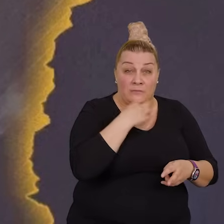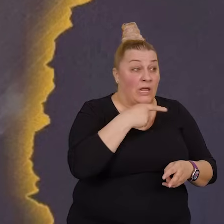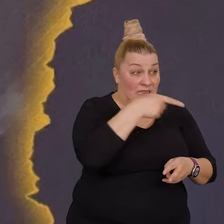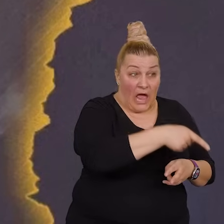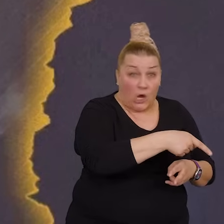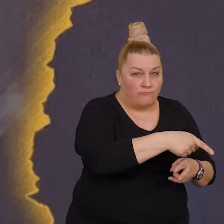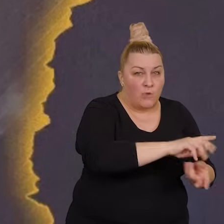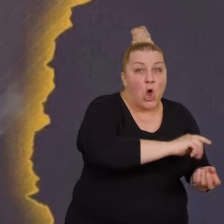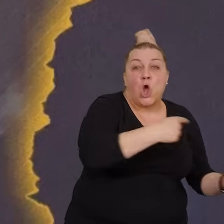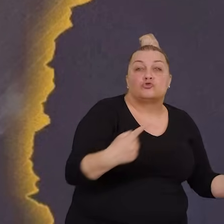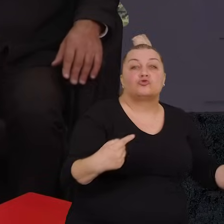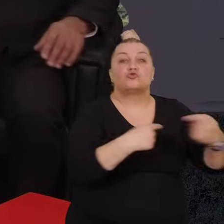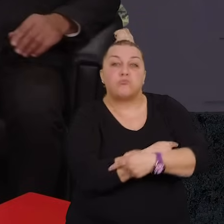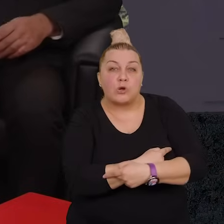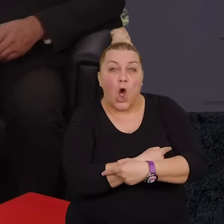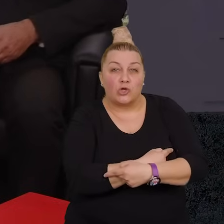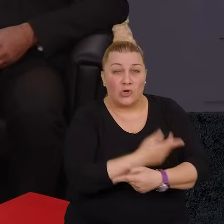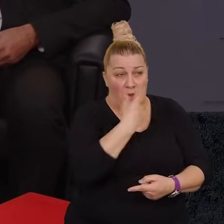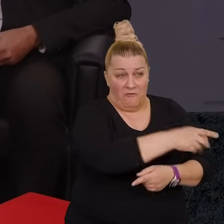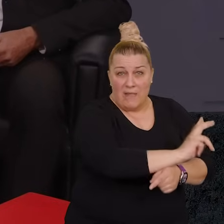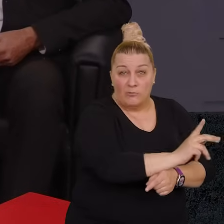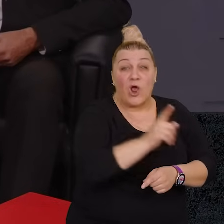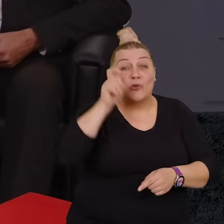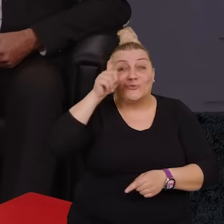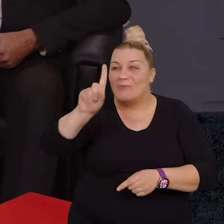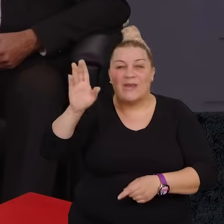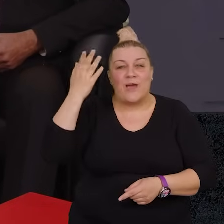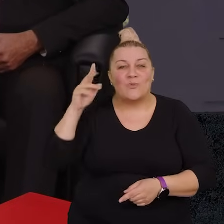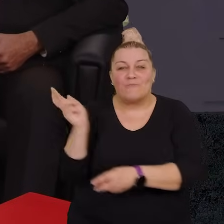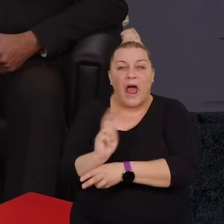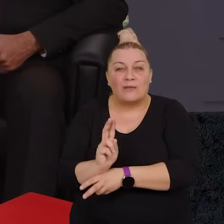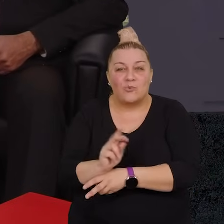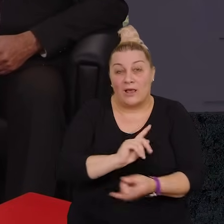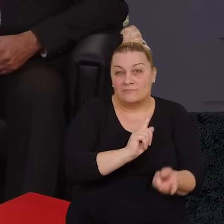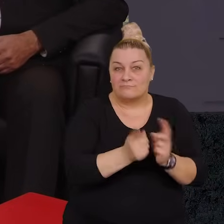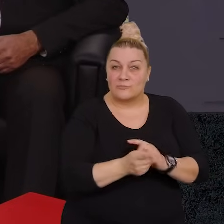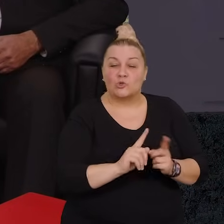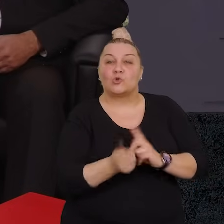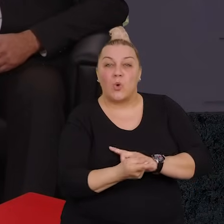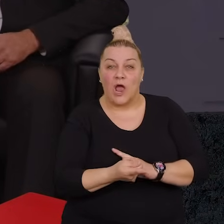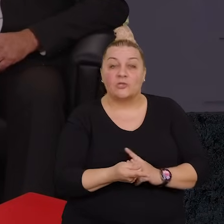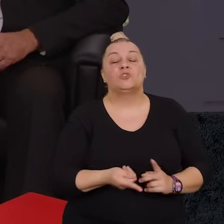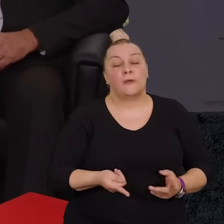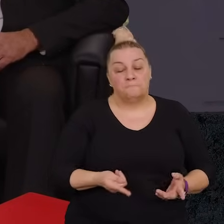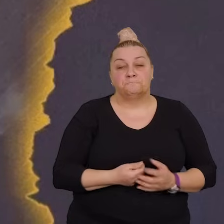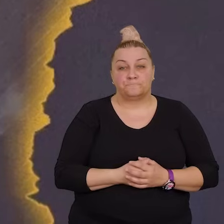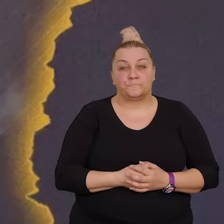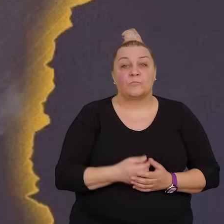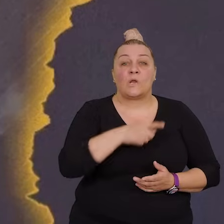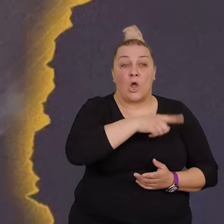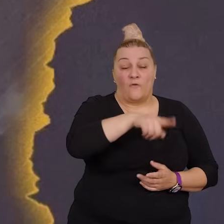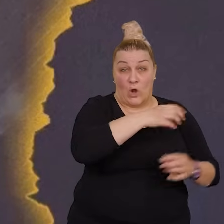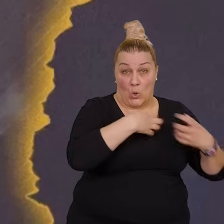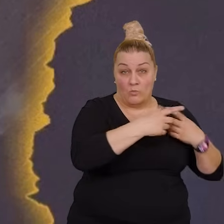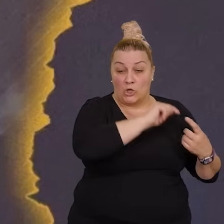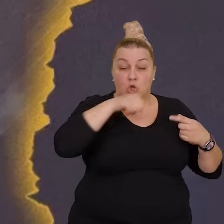Tuđman. I on rekao, sve mi je jasno, došao je i gledajte, to je bilo vrlo, vrlo jednostavan posao, jer s tim ljudima, znate, to je, oni dođu spremni,